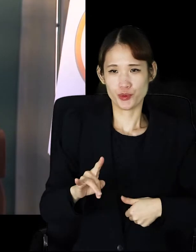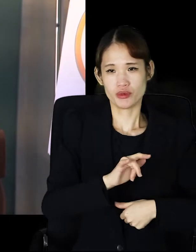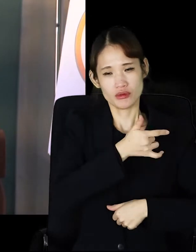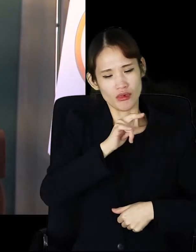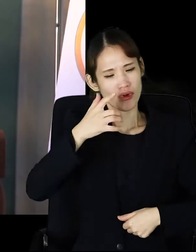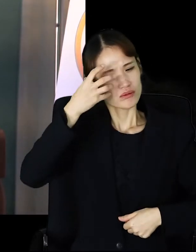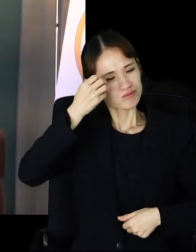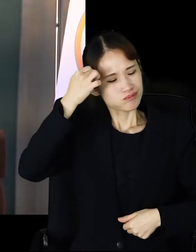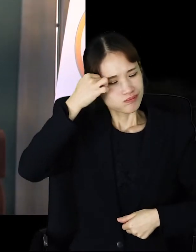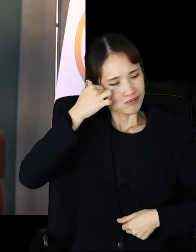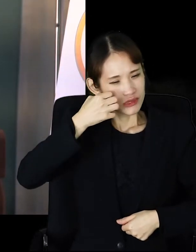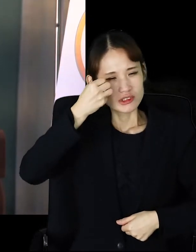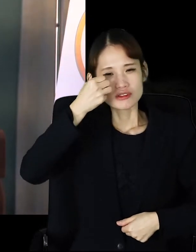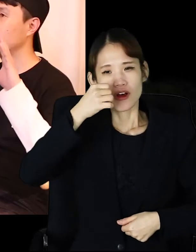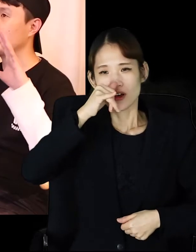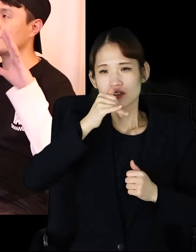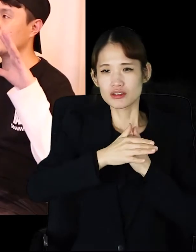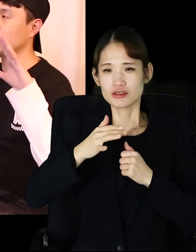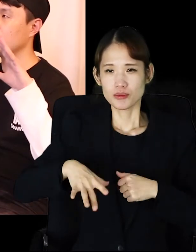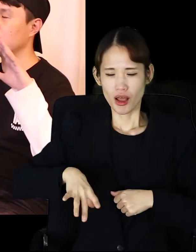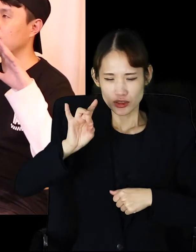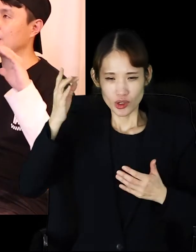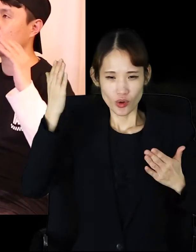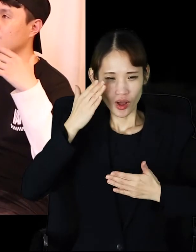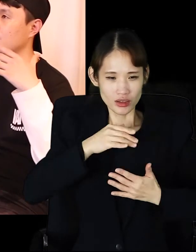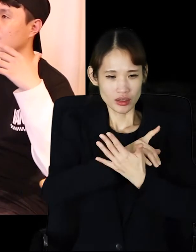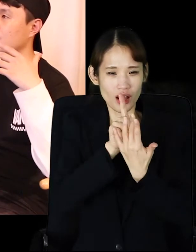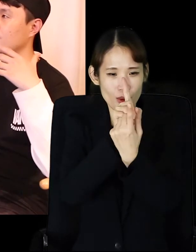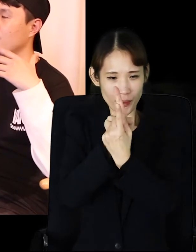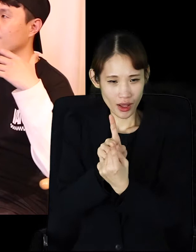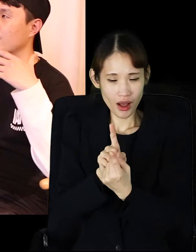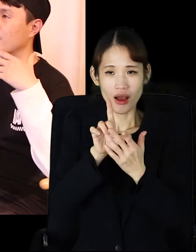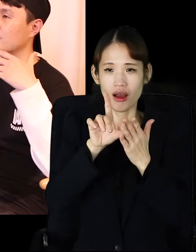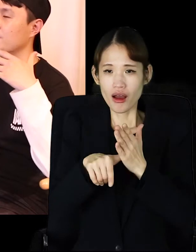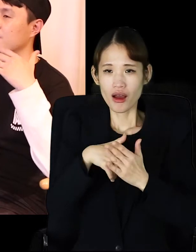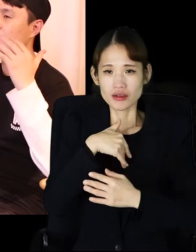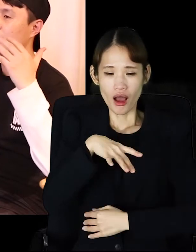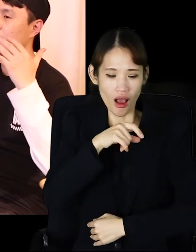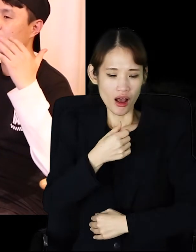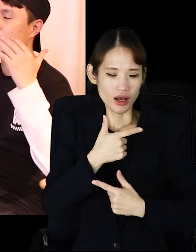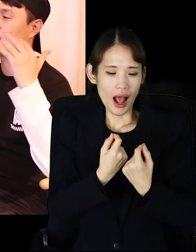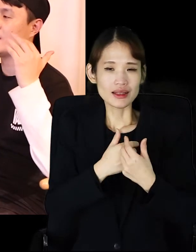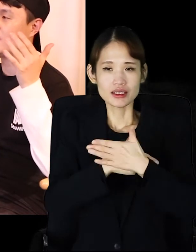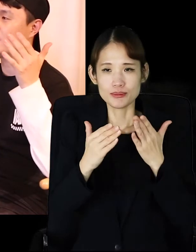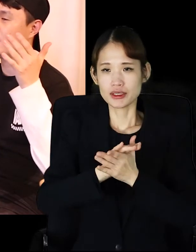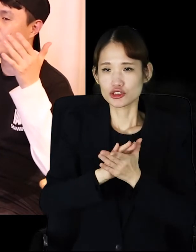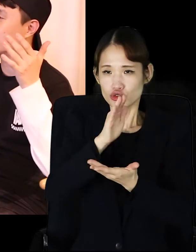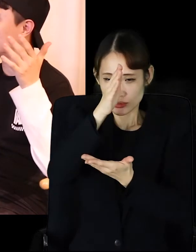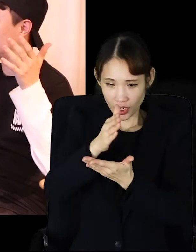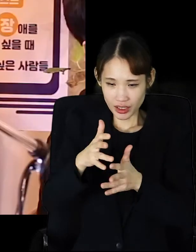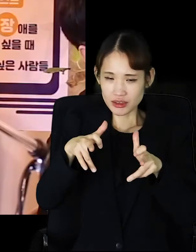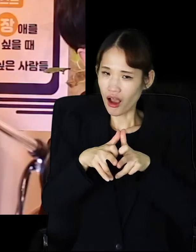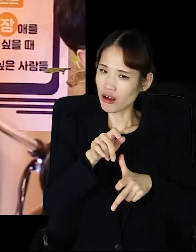되게 아이러니한 것 같아요. 그냥 친구를 사귀면 되는데 처음에 학생들이 마주했을 때는 나랑 같은 반 친구가 아니라